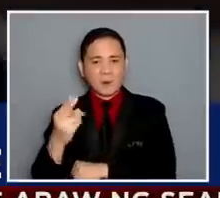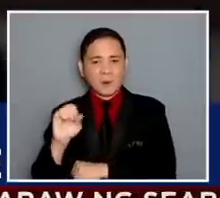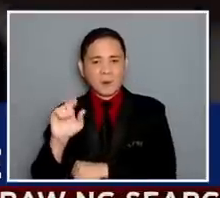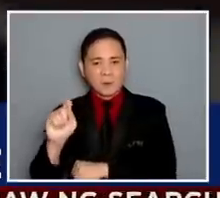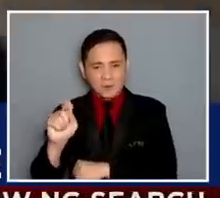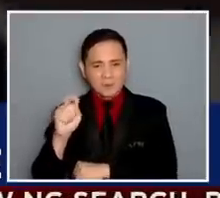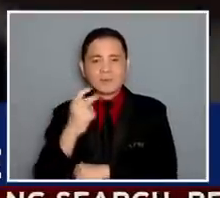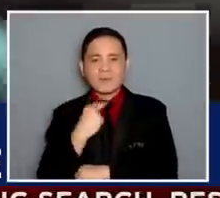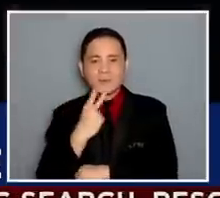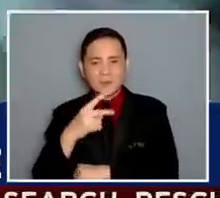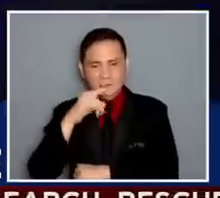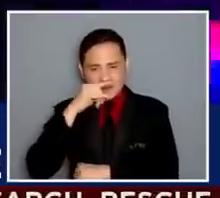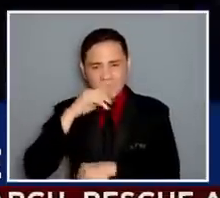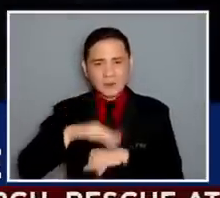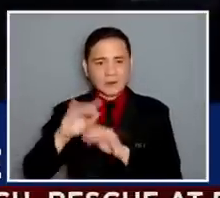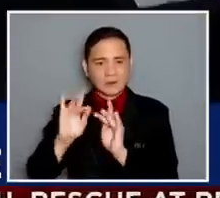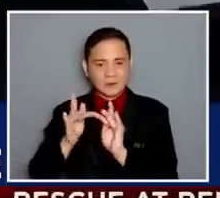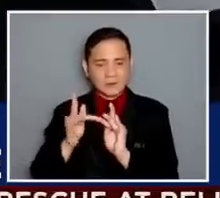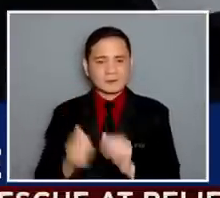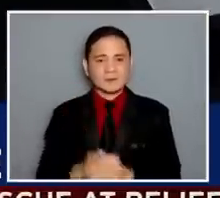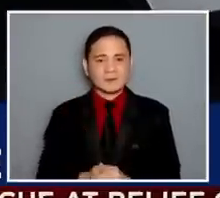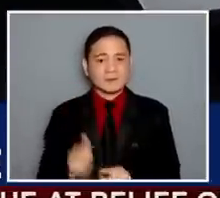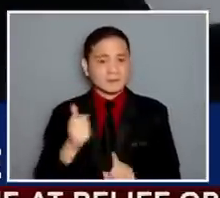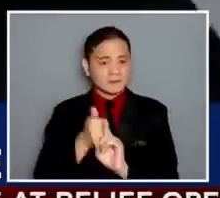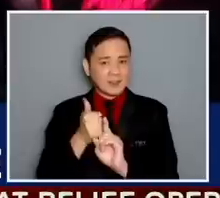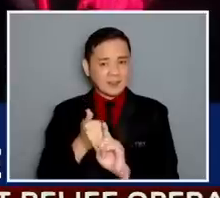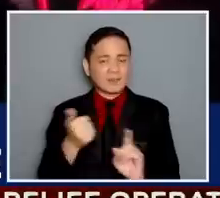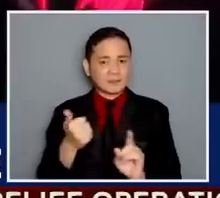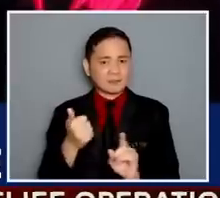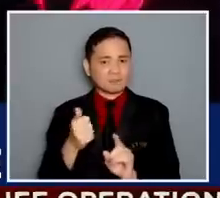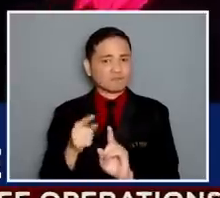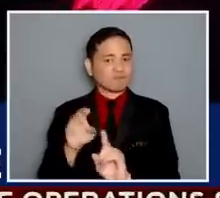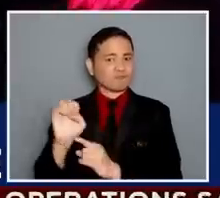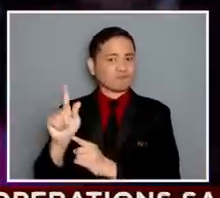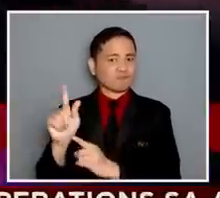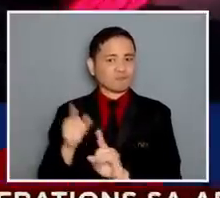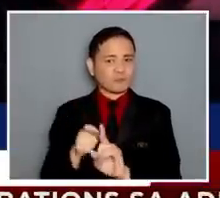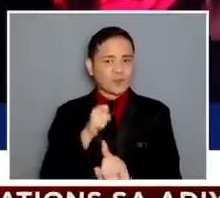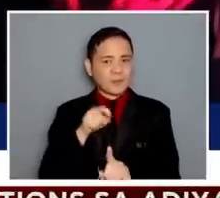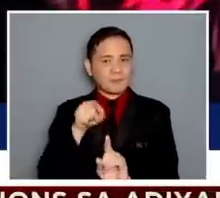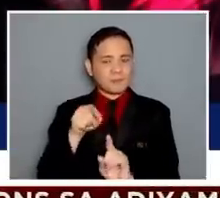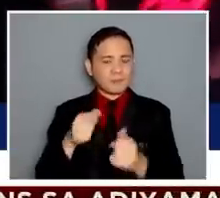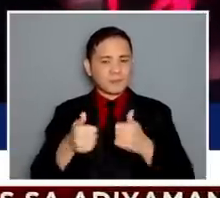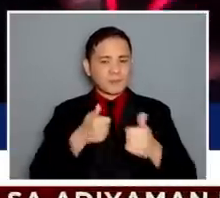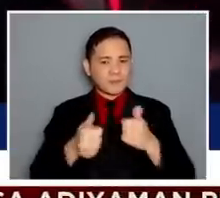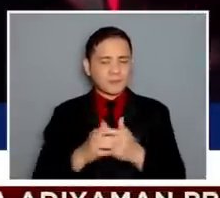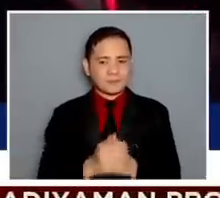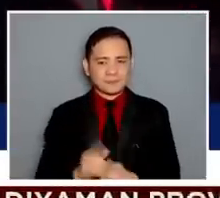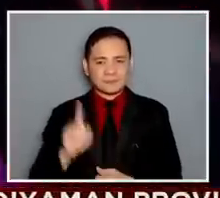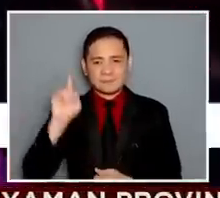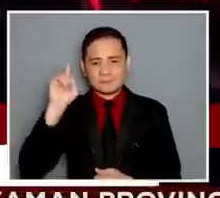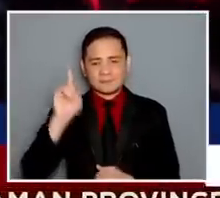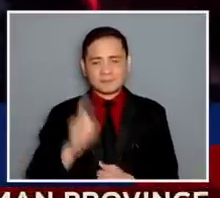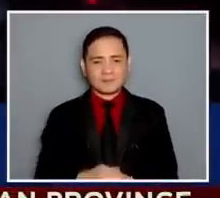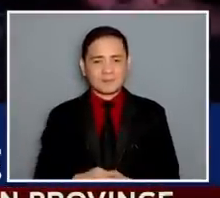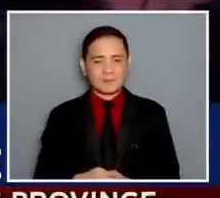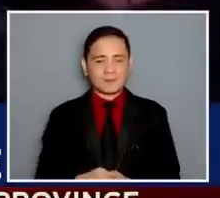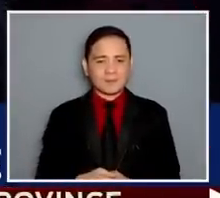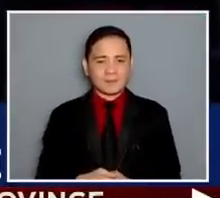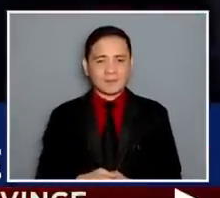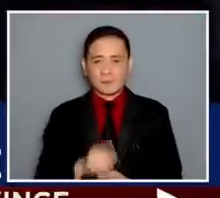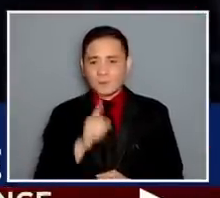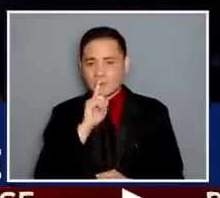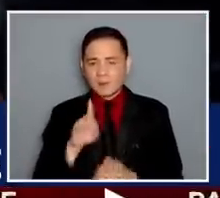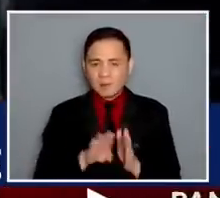Pareho silang produkto ng The Voice. So excited kasi nakita ko kung saan ako nag-progress, saan po ako na-build up, saan po ako